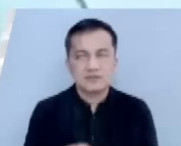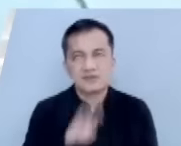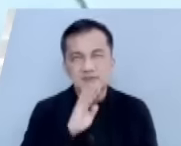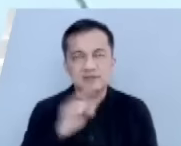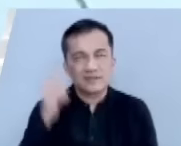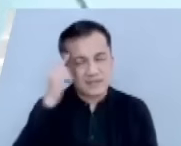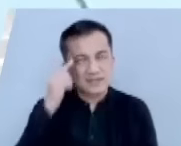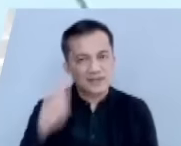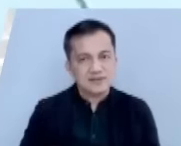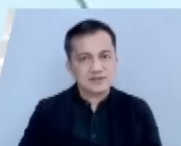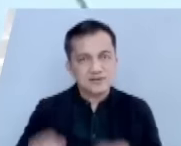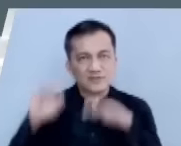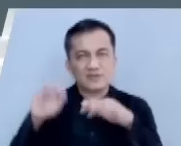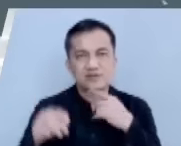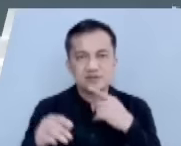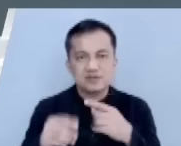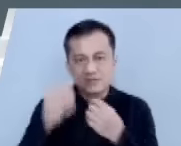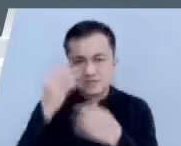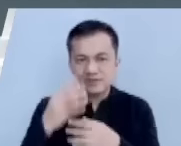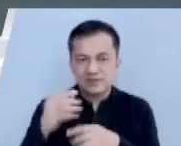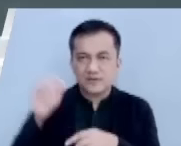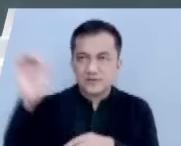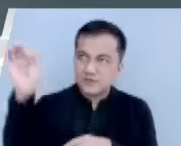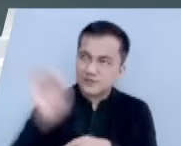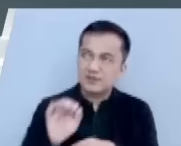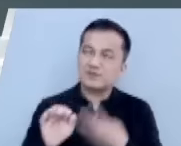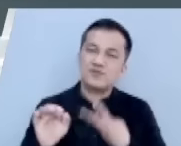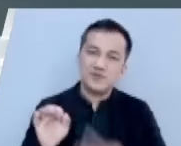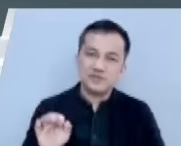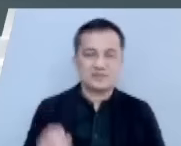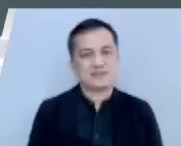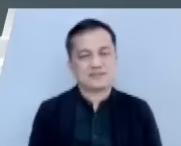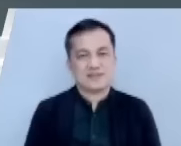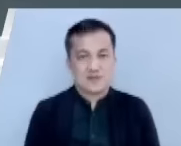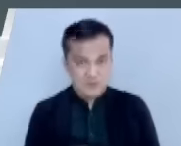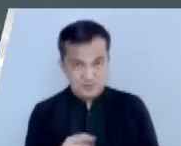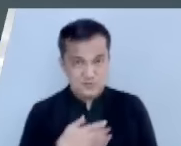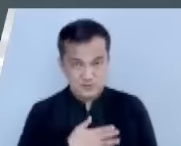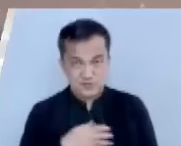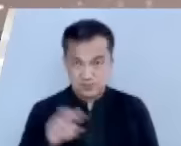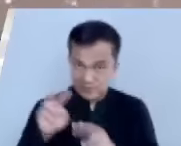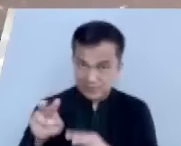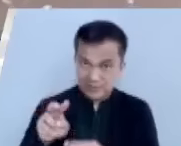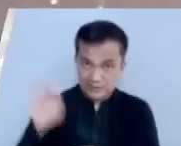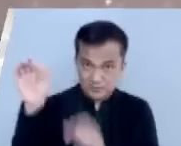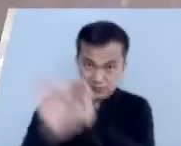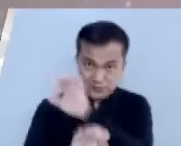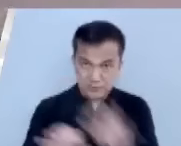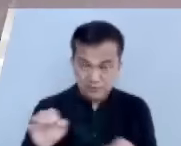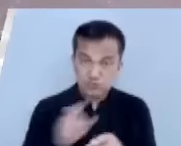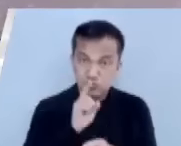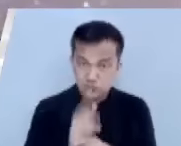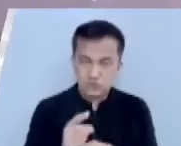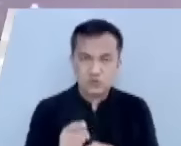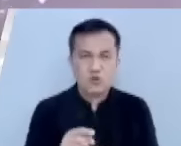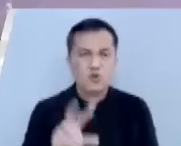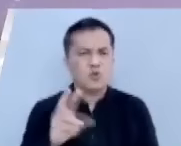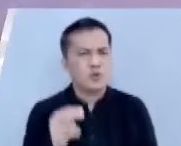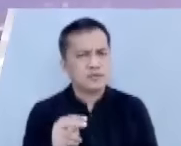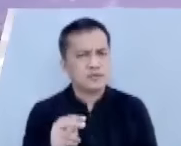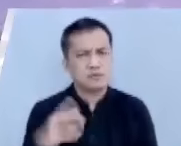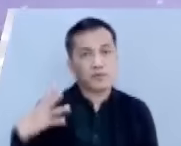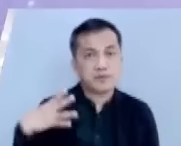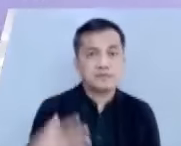you see a shooting star, you should wish. Pero sa mga gustong makakita ng legit o totoong meteor shower sa kalangitan, kailan ba tayo dapat mag-abang?